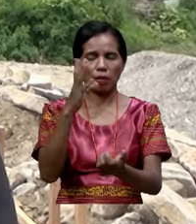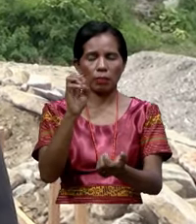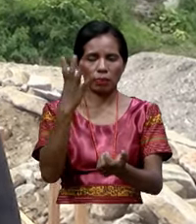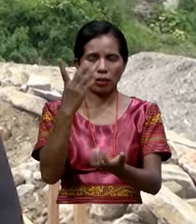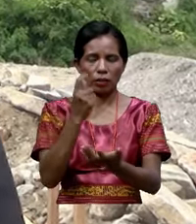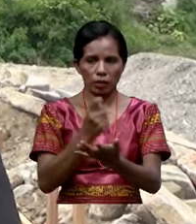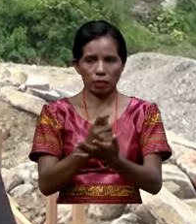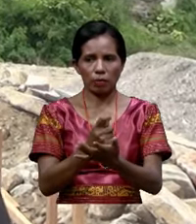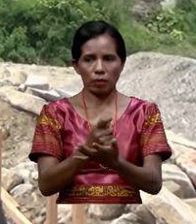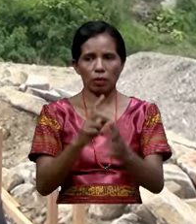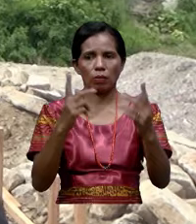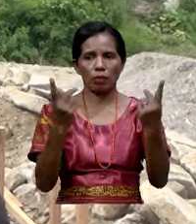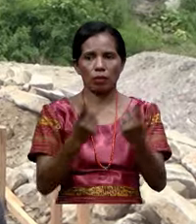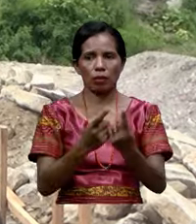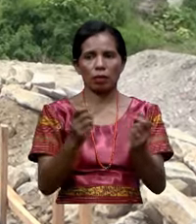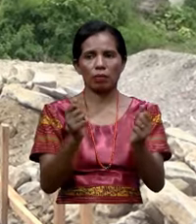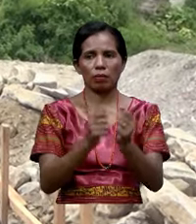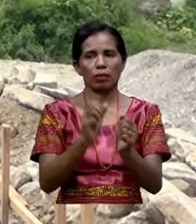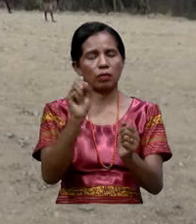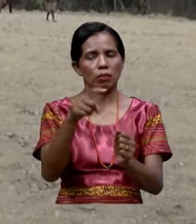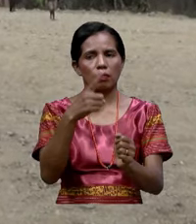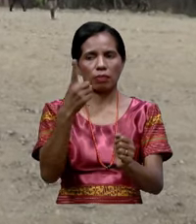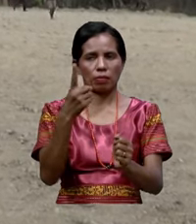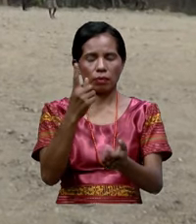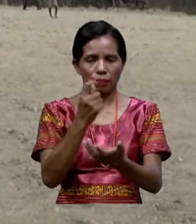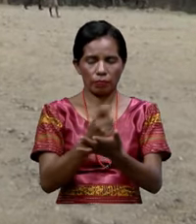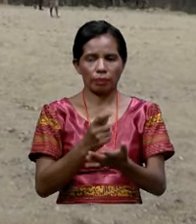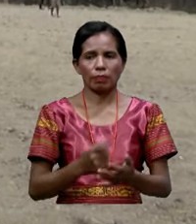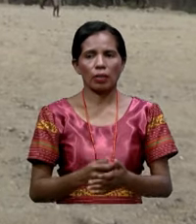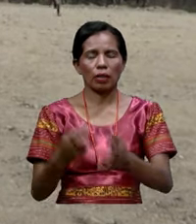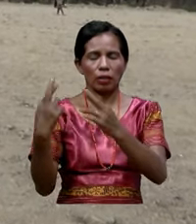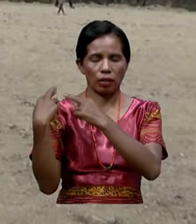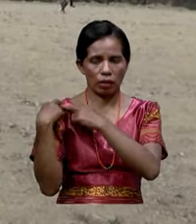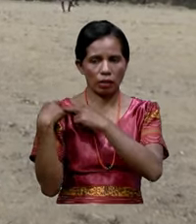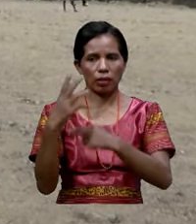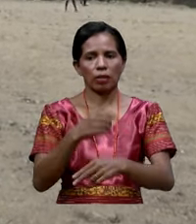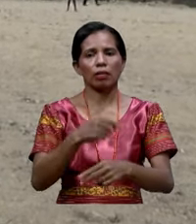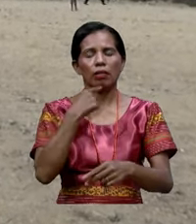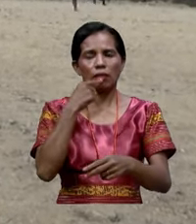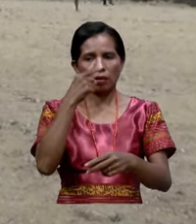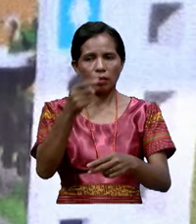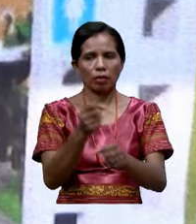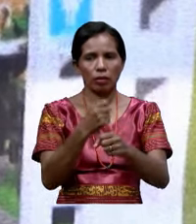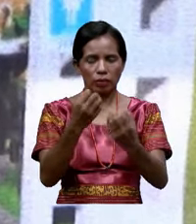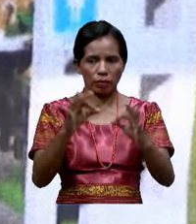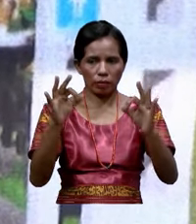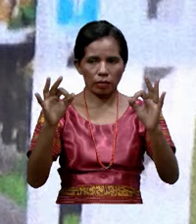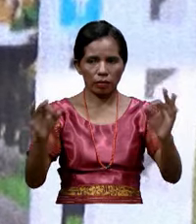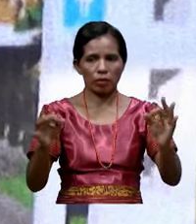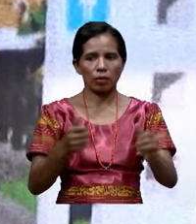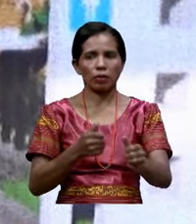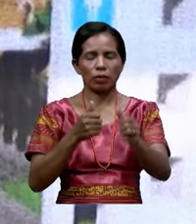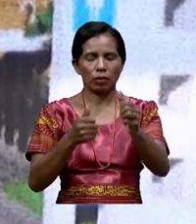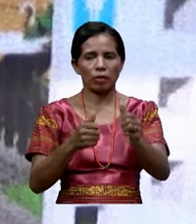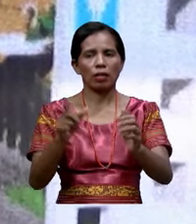tamo 11,000 itali. Responsável ba projeto ne garante kata se termina obra tuir